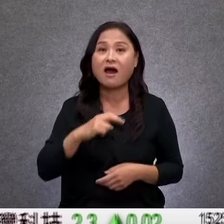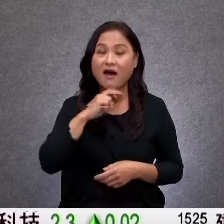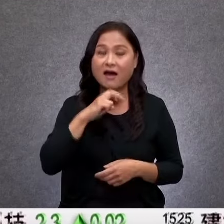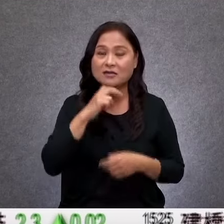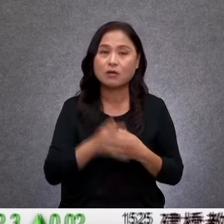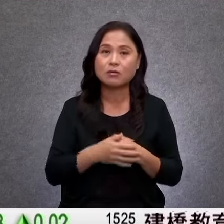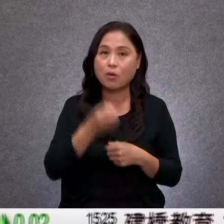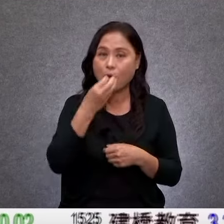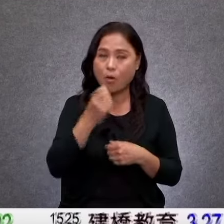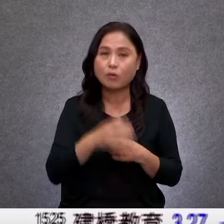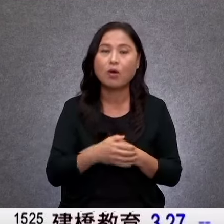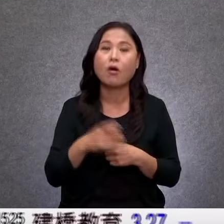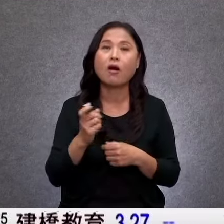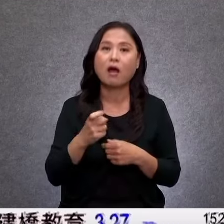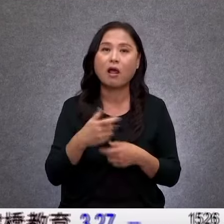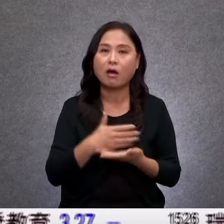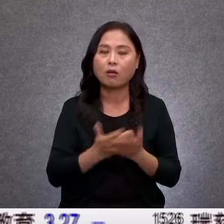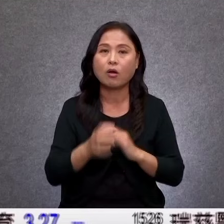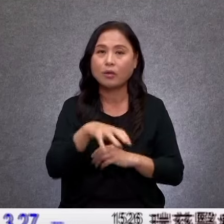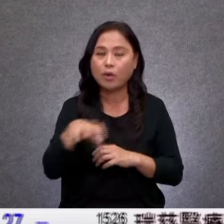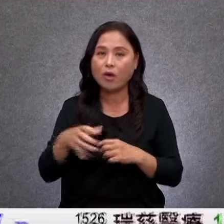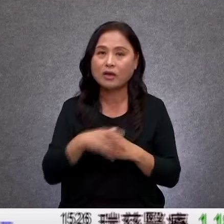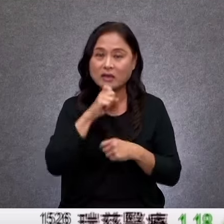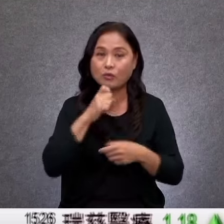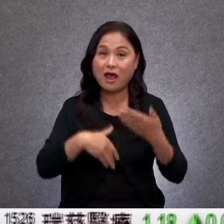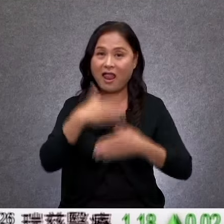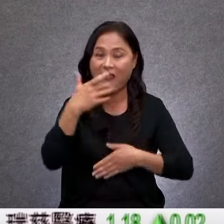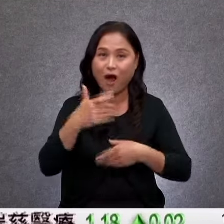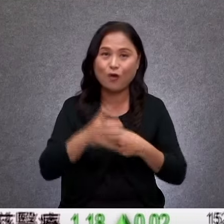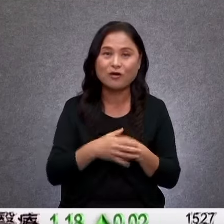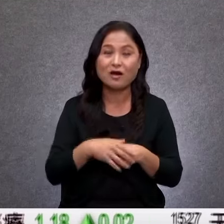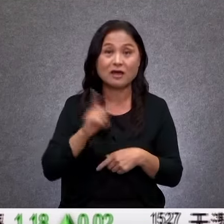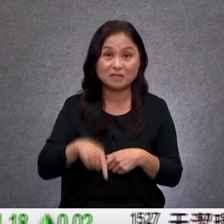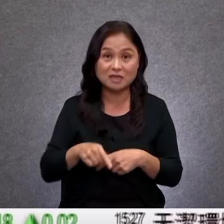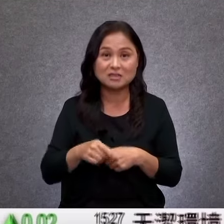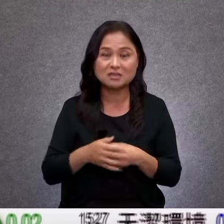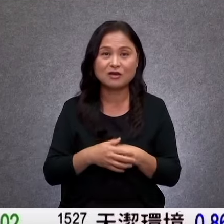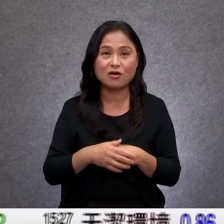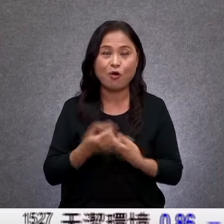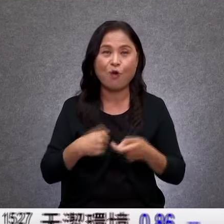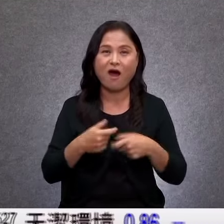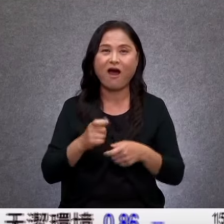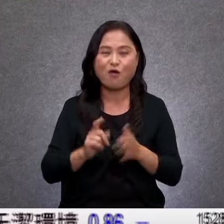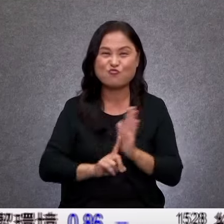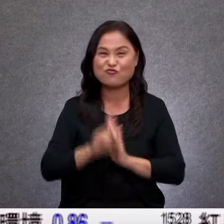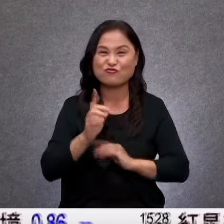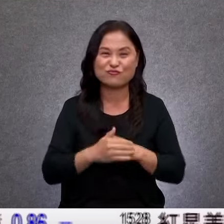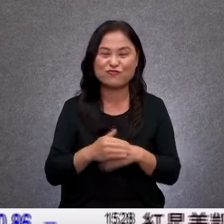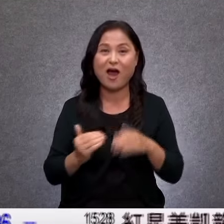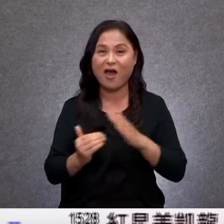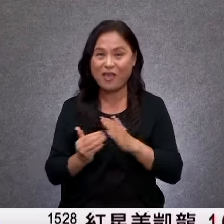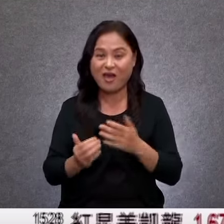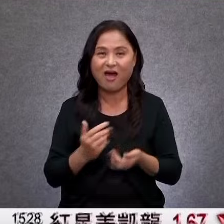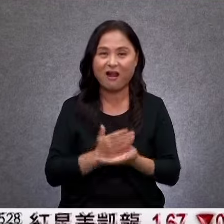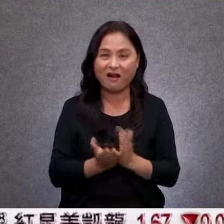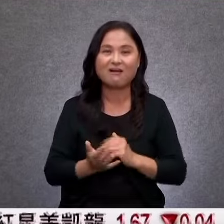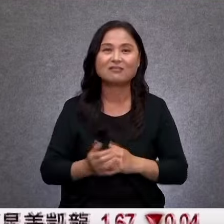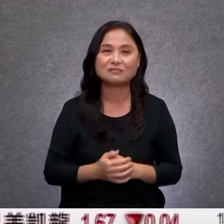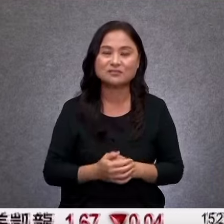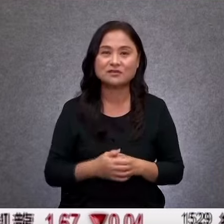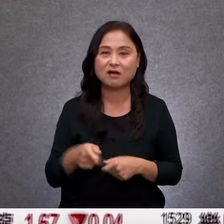我唔知有冇留意啦。今日下晝咧就港九有個別嘅區域啦，有啲樓盤咧就即時係會反